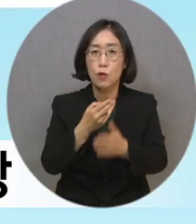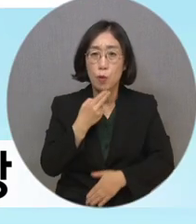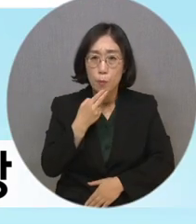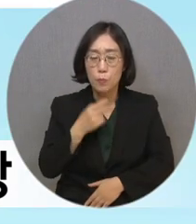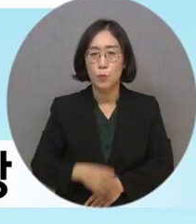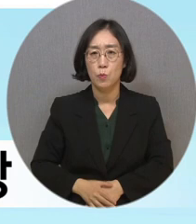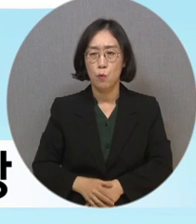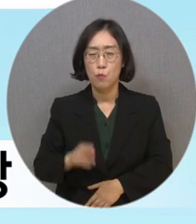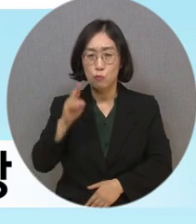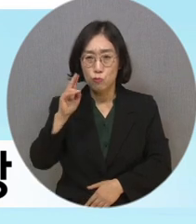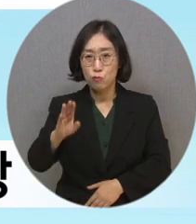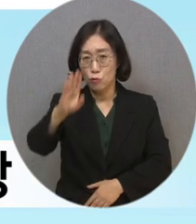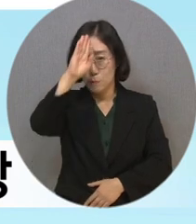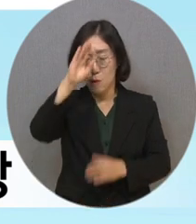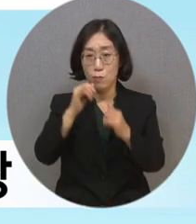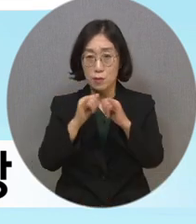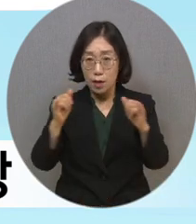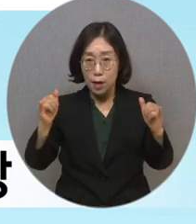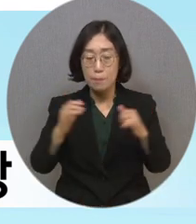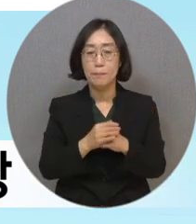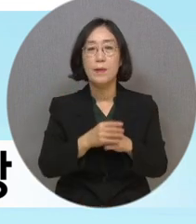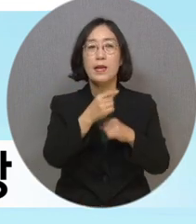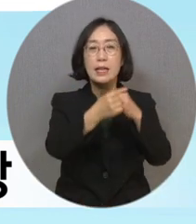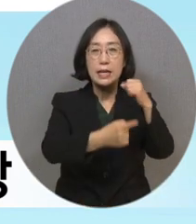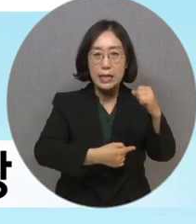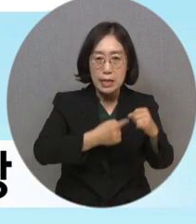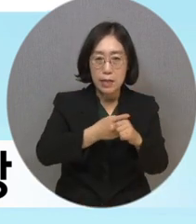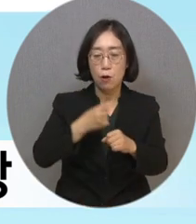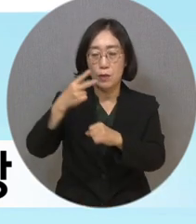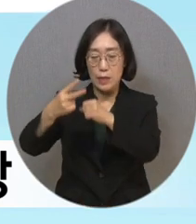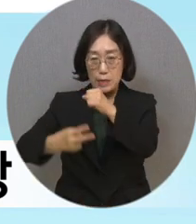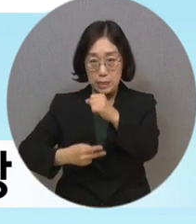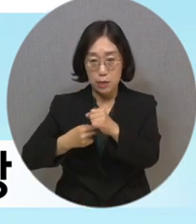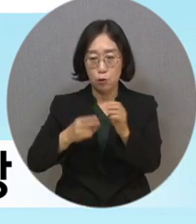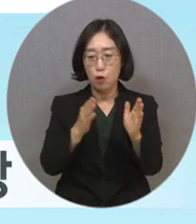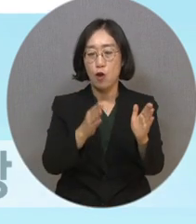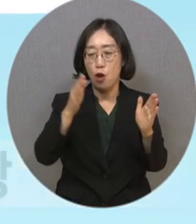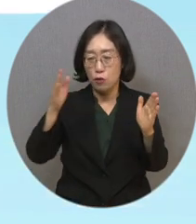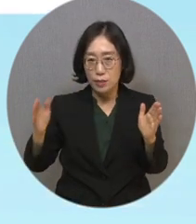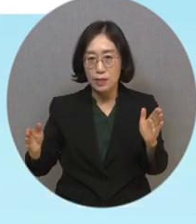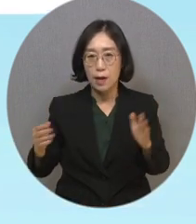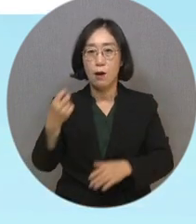유효기간보다 1년, 중증 질환자는 2년을 추가로 연장받게 됩니다.